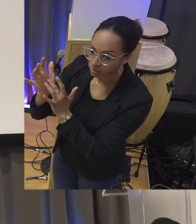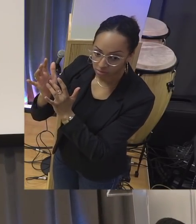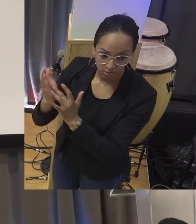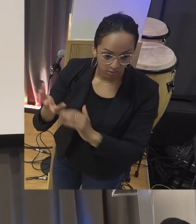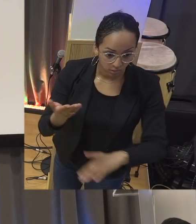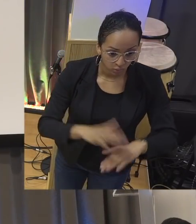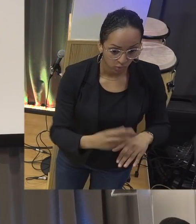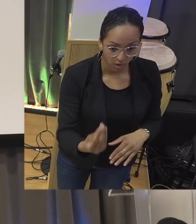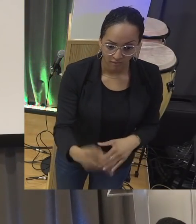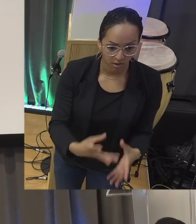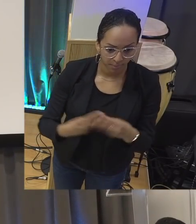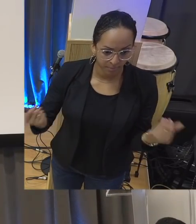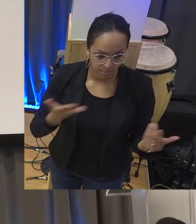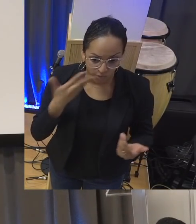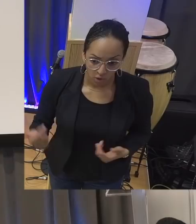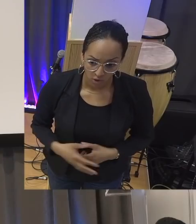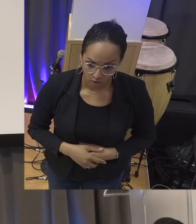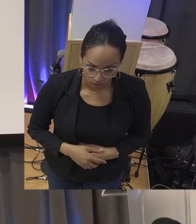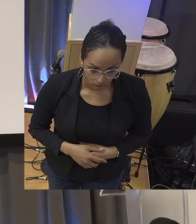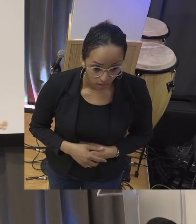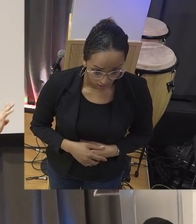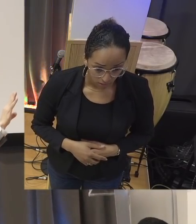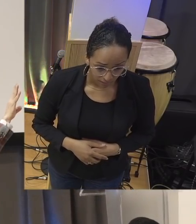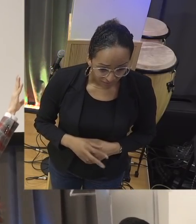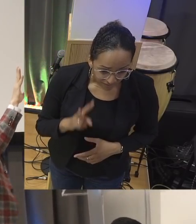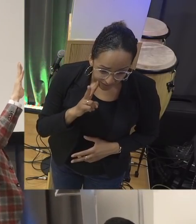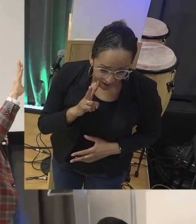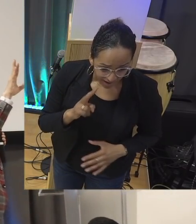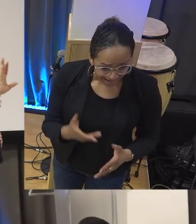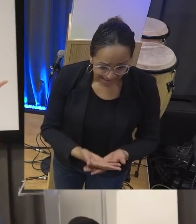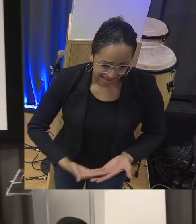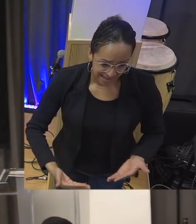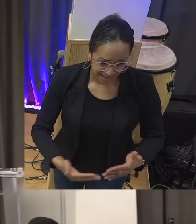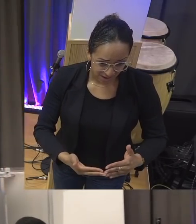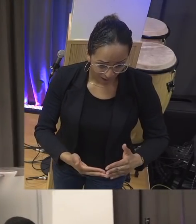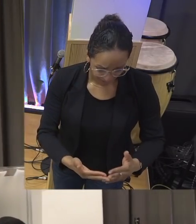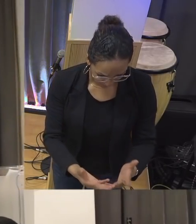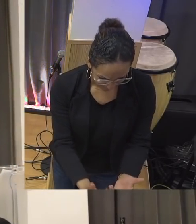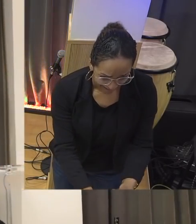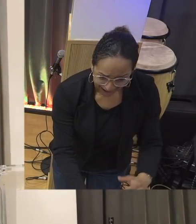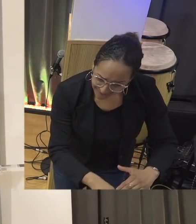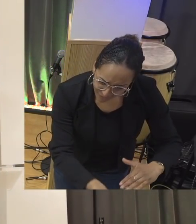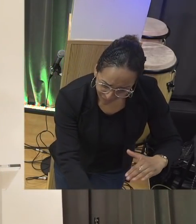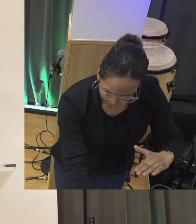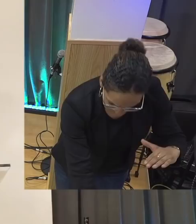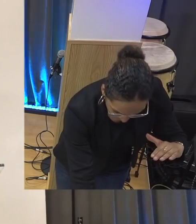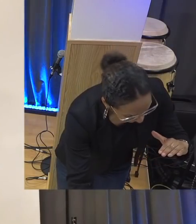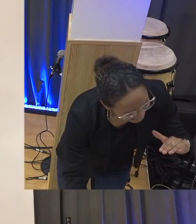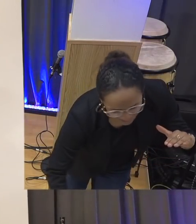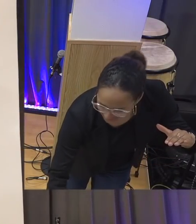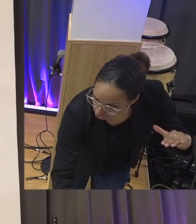Dieu, il est capable d'aller le chercher. Dans la profondeur pour l'élever au plus haut point. Au plus haut